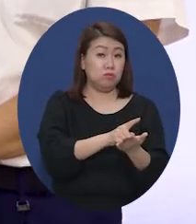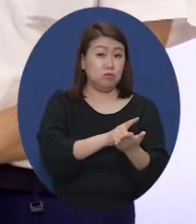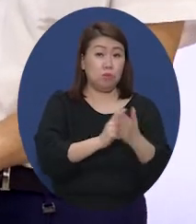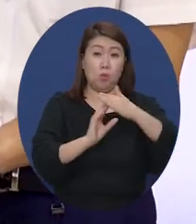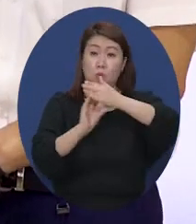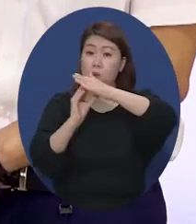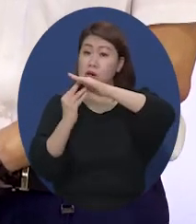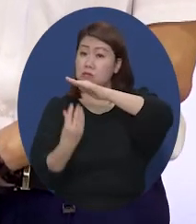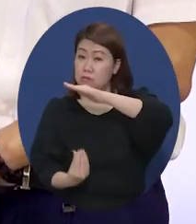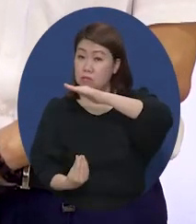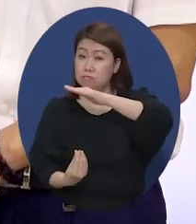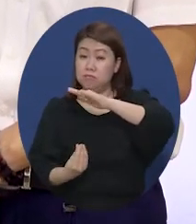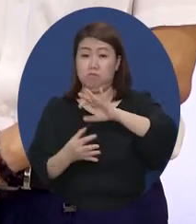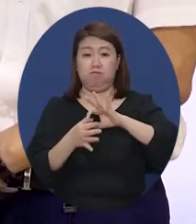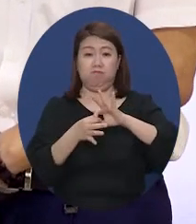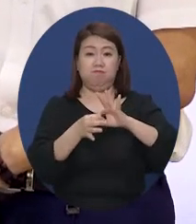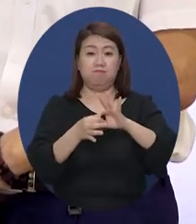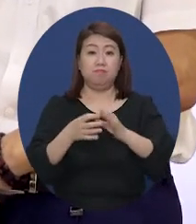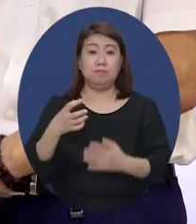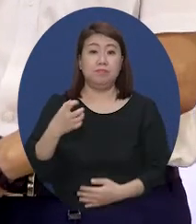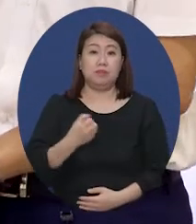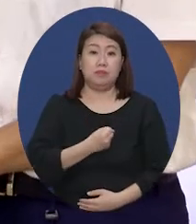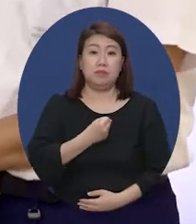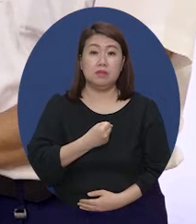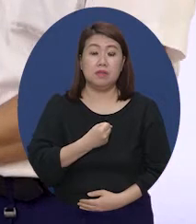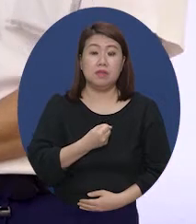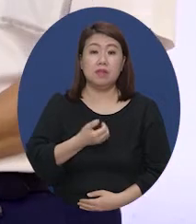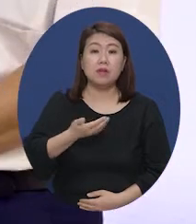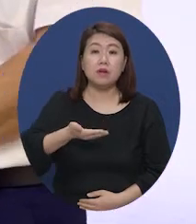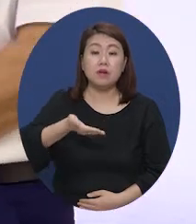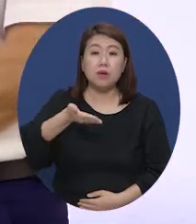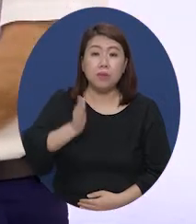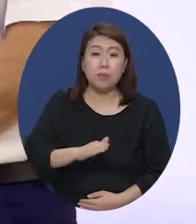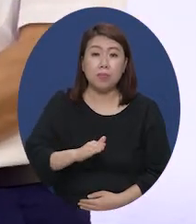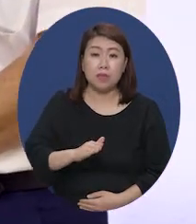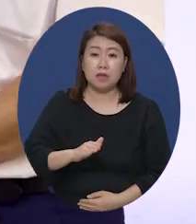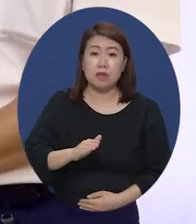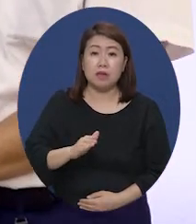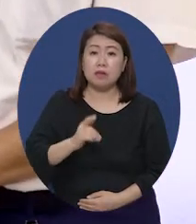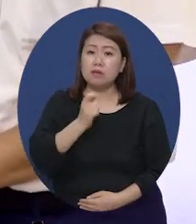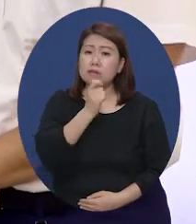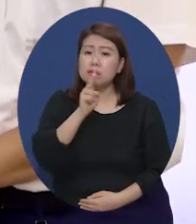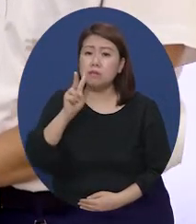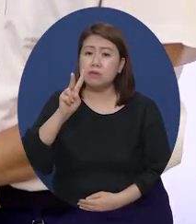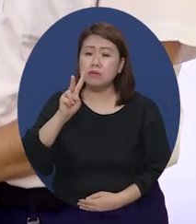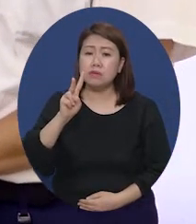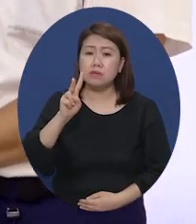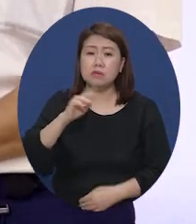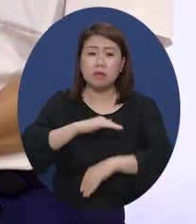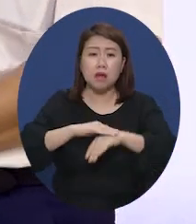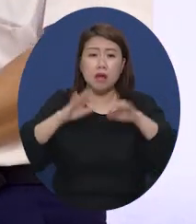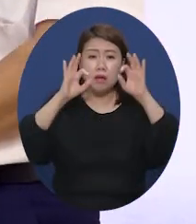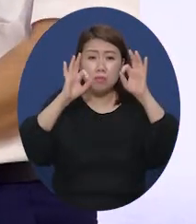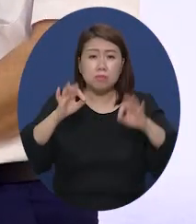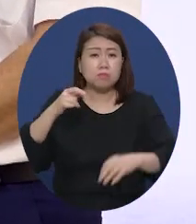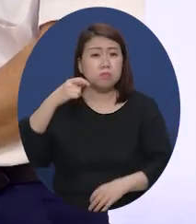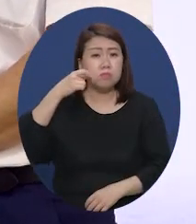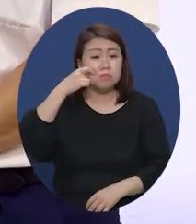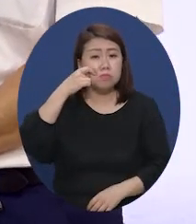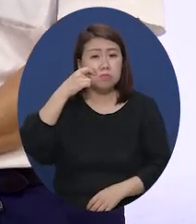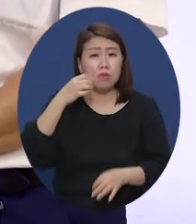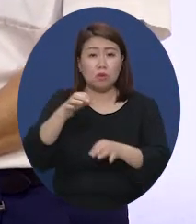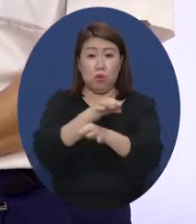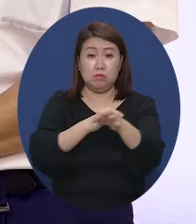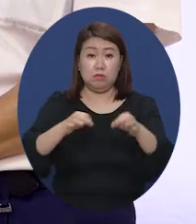경기나 올림픽 월드컵이 열리면 관심이 있을 수밖에 없죠. 그죠? 그런데 그쪽적으로 뭐 케이블이 들어오는 것도 아니고 하다 보니까